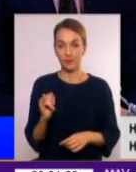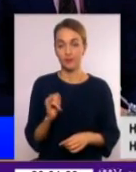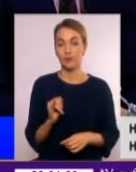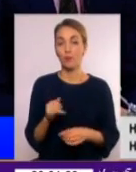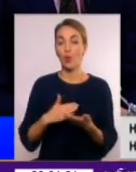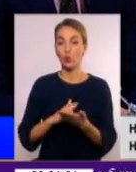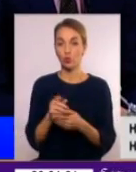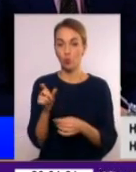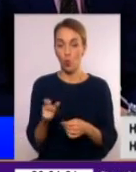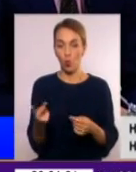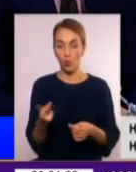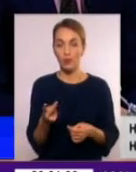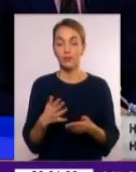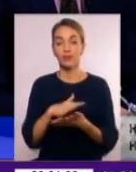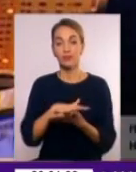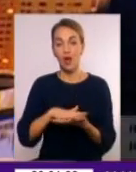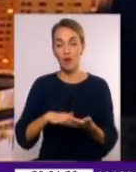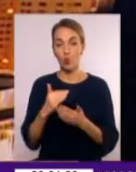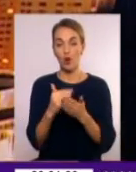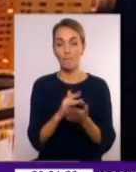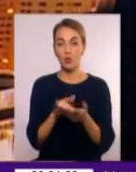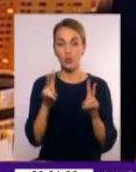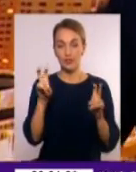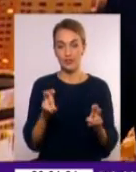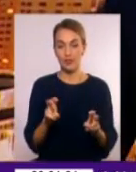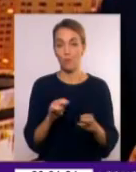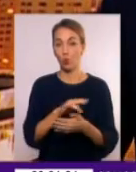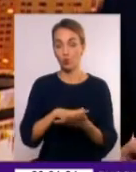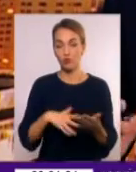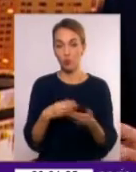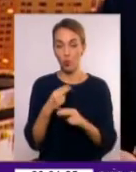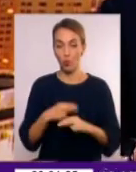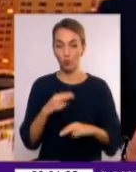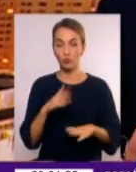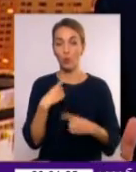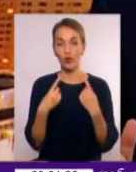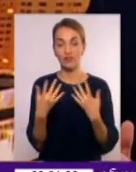Рейтерович, політолог. Далі програма «Столиця» за лічені хвилини продовжить свою роботу. Будемо